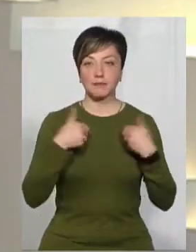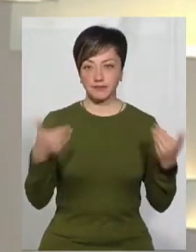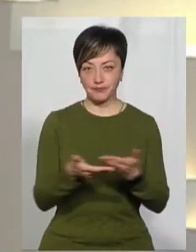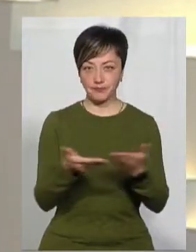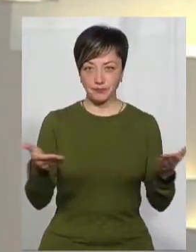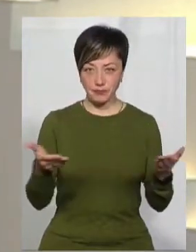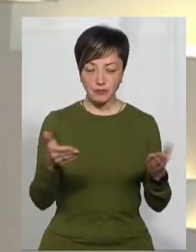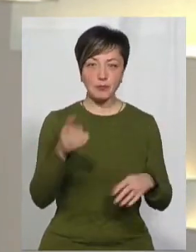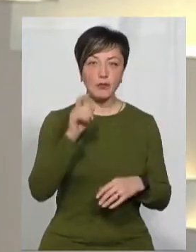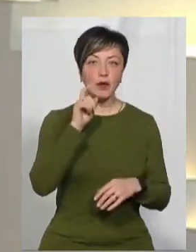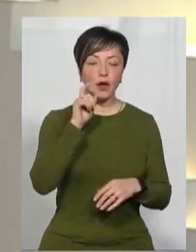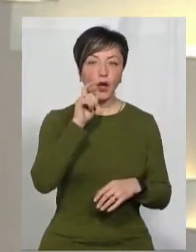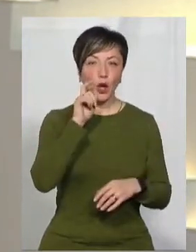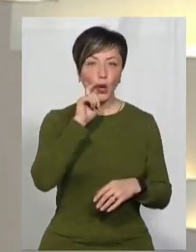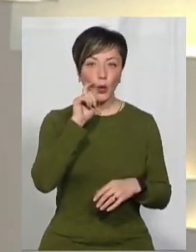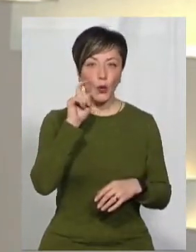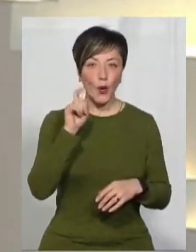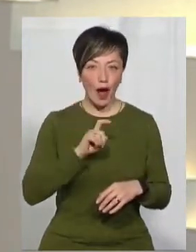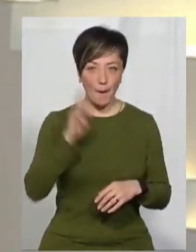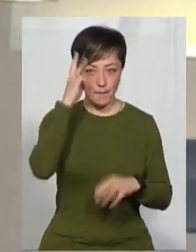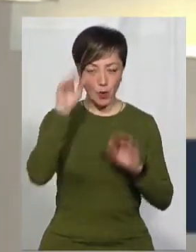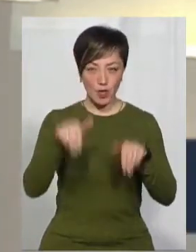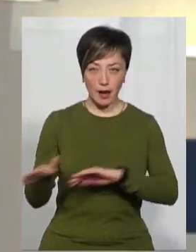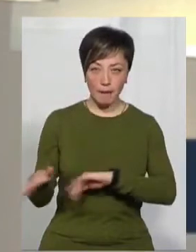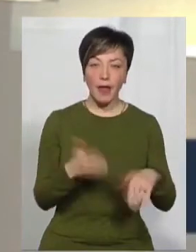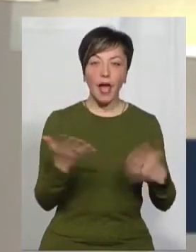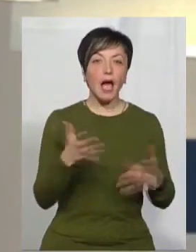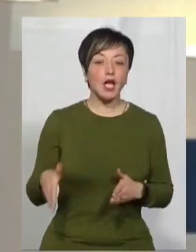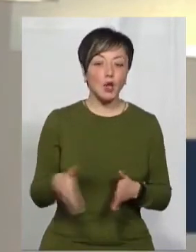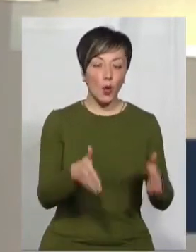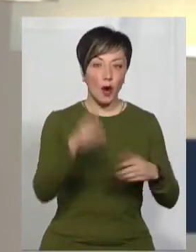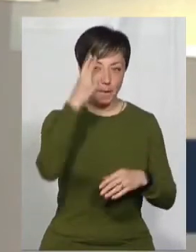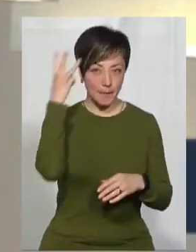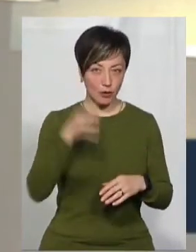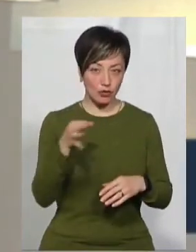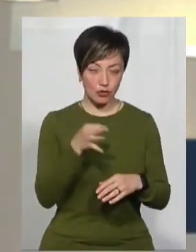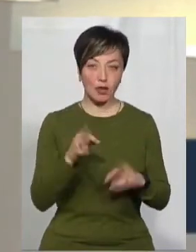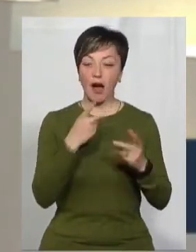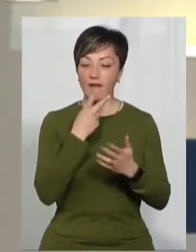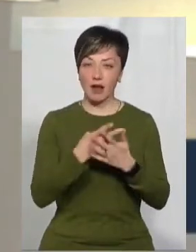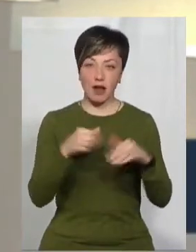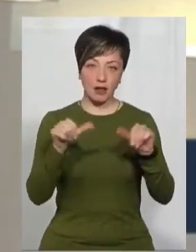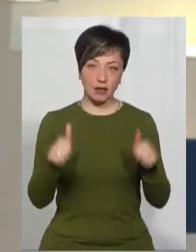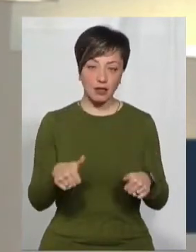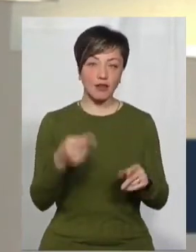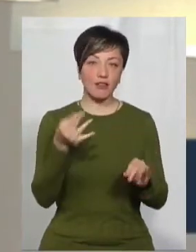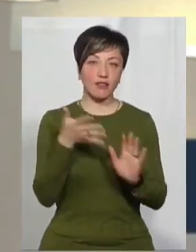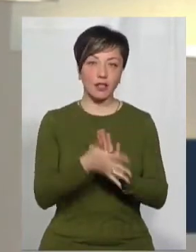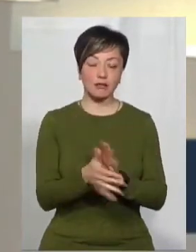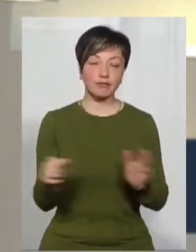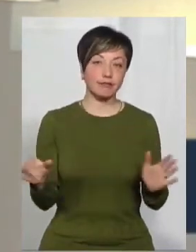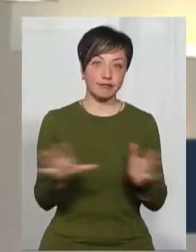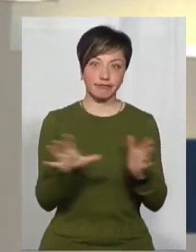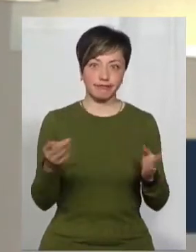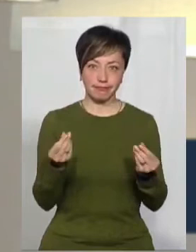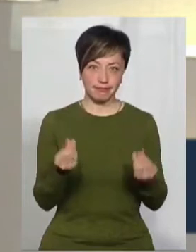Поділля. Тож, які дороги Хмельниччини, як мають виглядати і як довго служити після того, як на них витратять